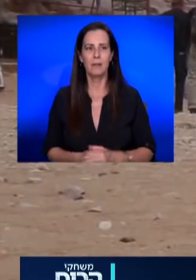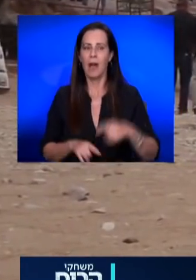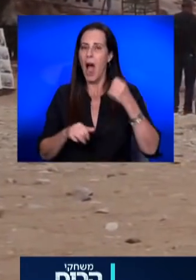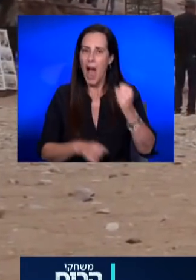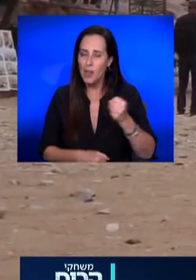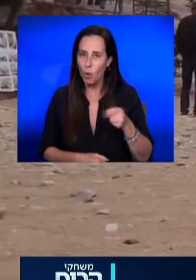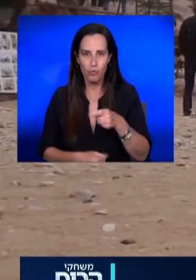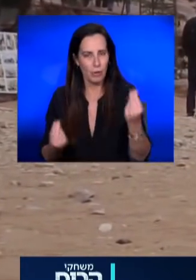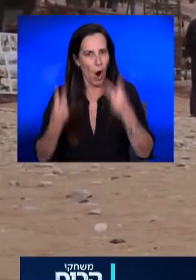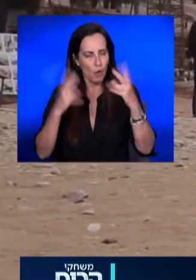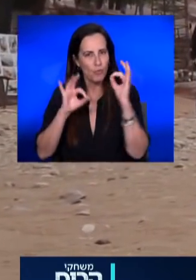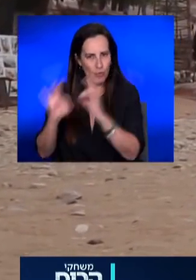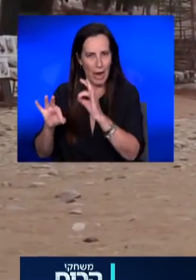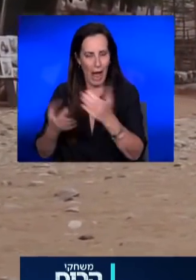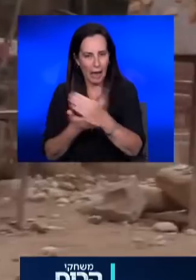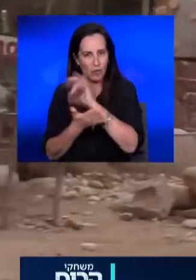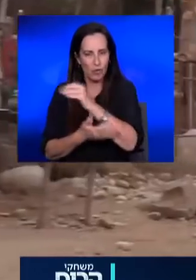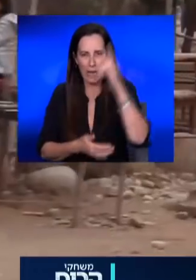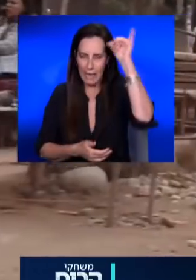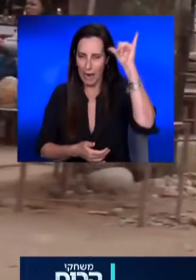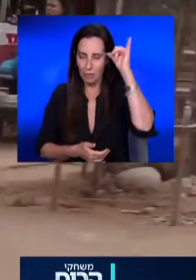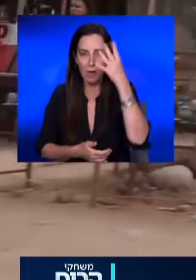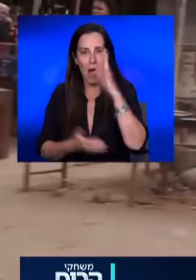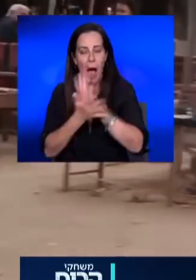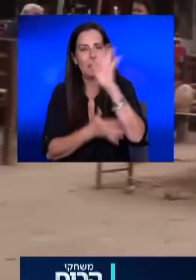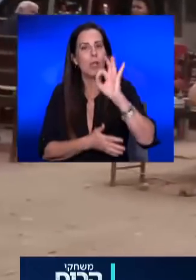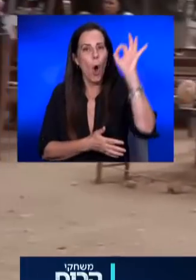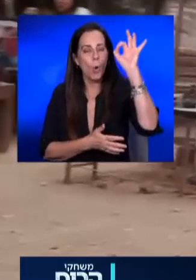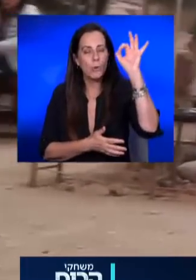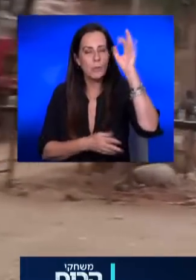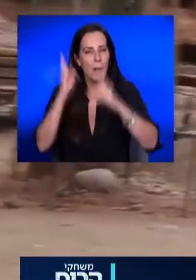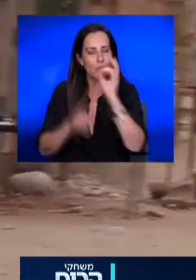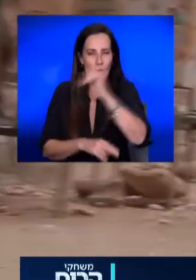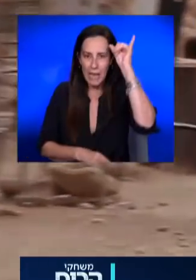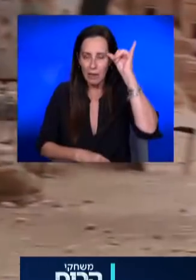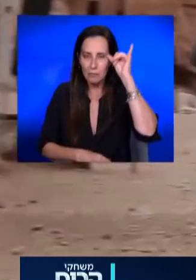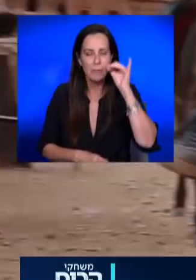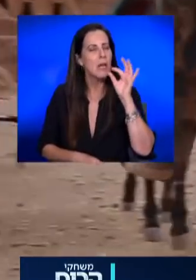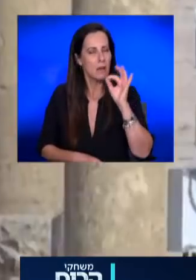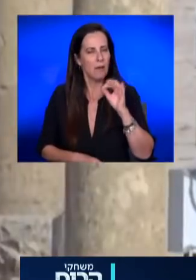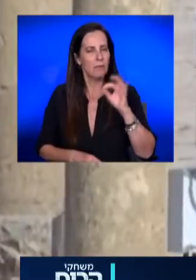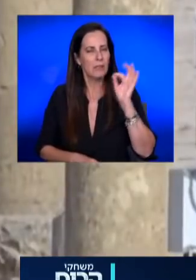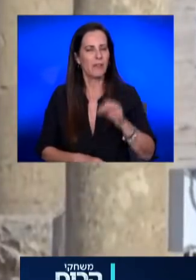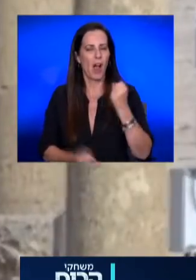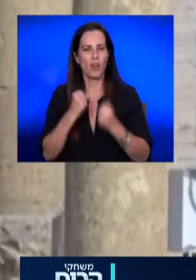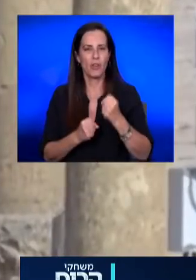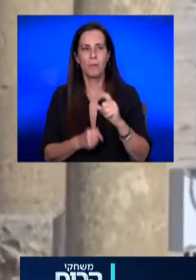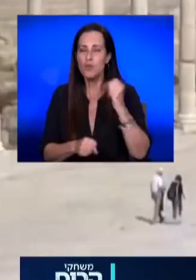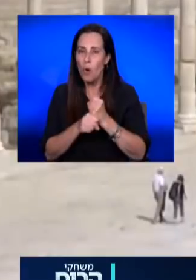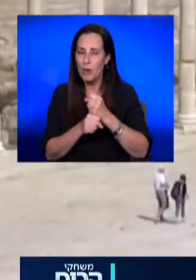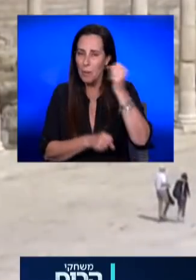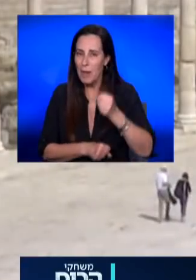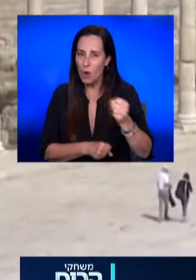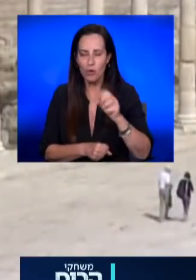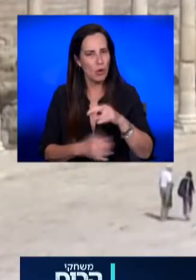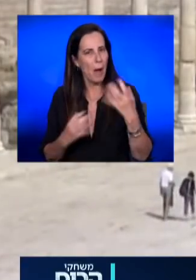התיירות, שהוא נתח גדול מאוד מהכנסות המדינה, כ-14% מהתוצר המקומי, נפגע קשות, והעוסקים בענף עם